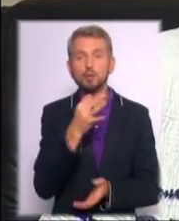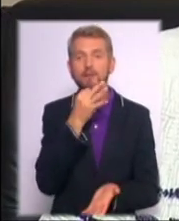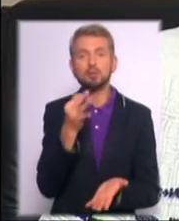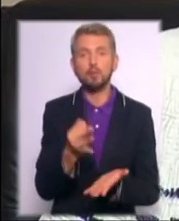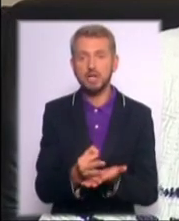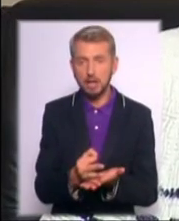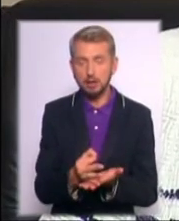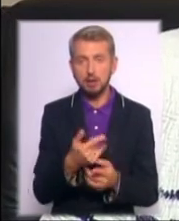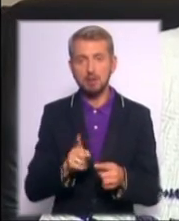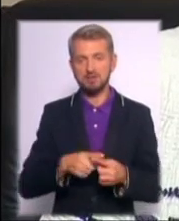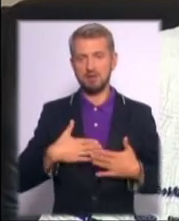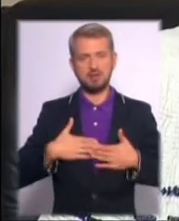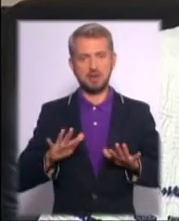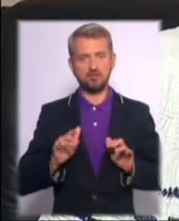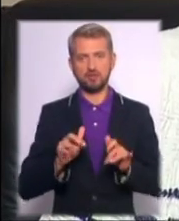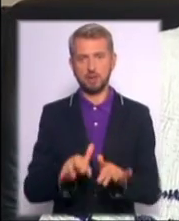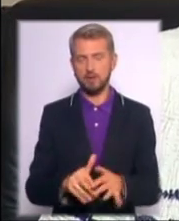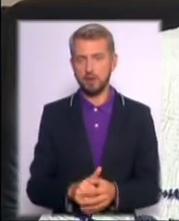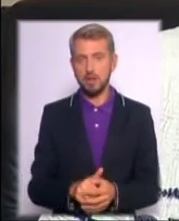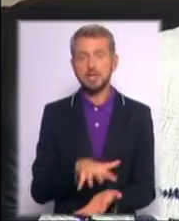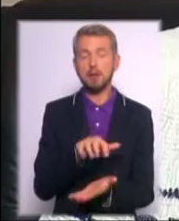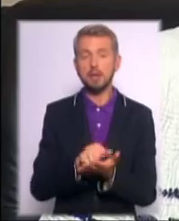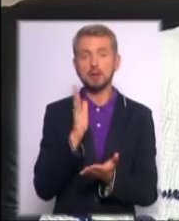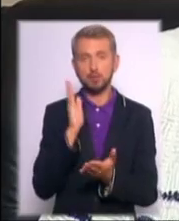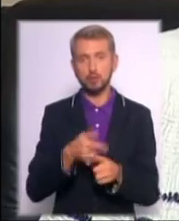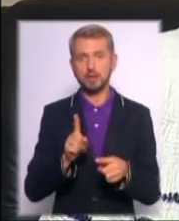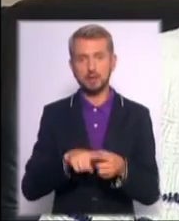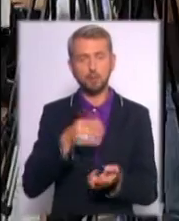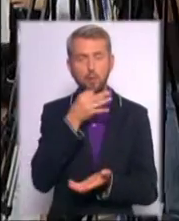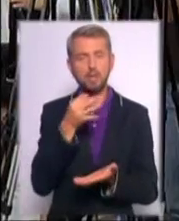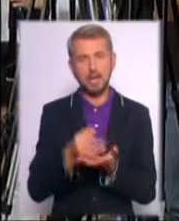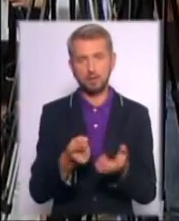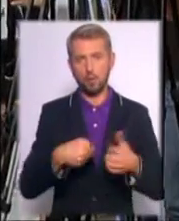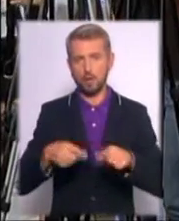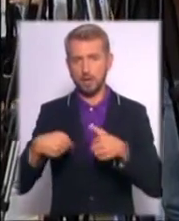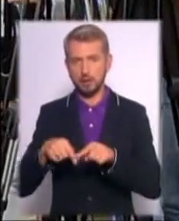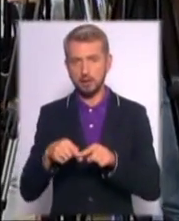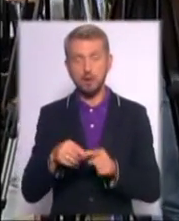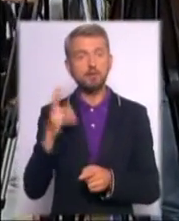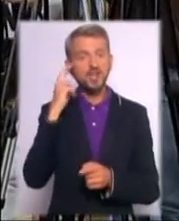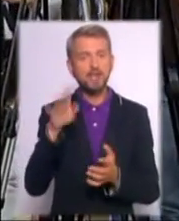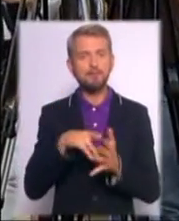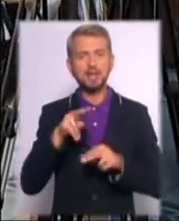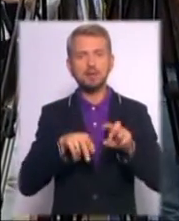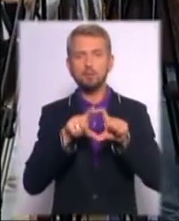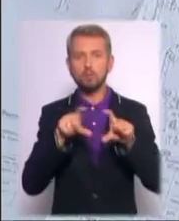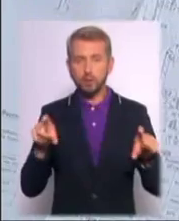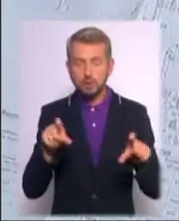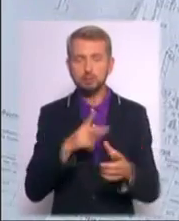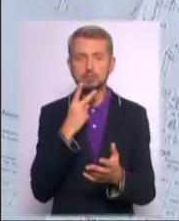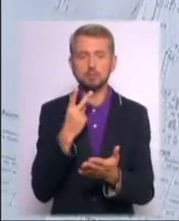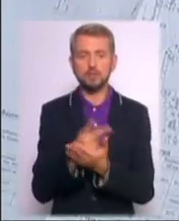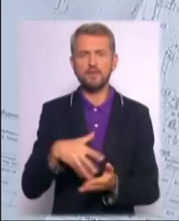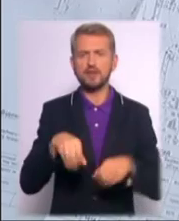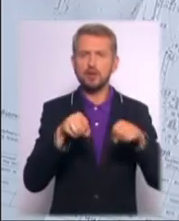відповідати – це не наша справа. Займатися буде цим компетентні органи. Водночас у Київміськбуді відкрито демонструють усі рішення